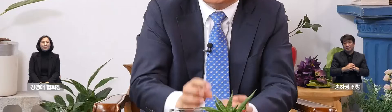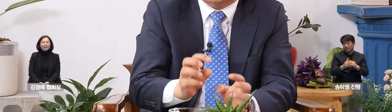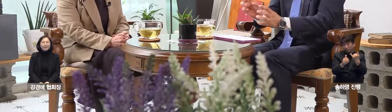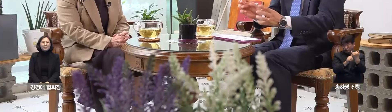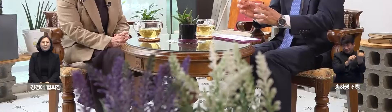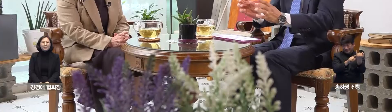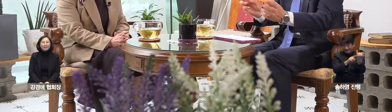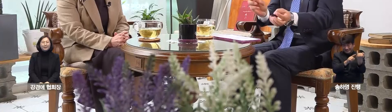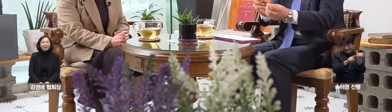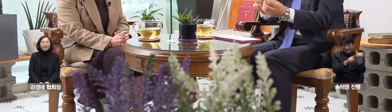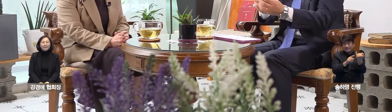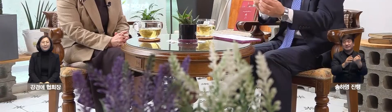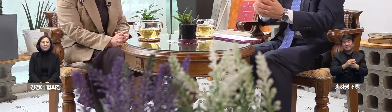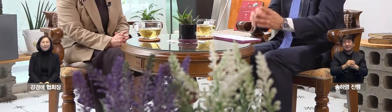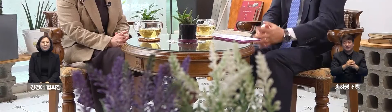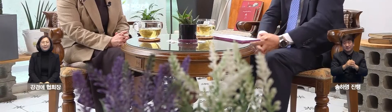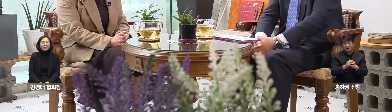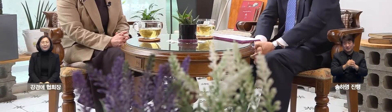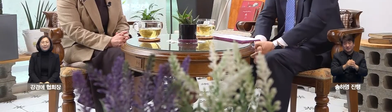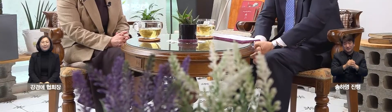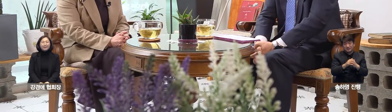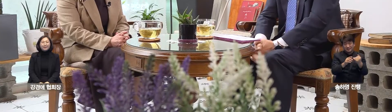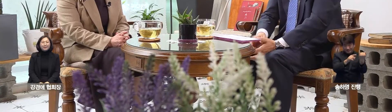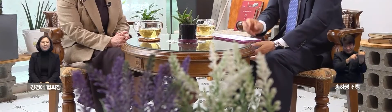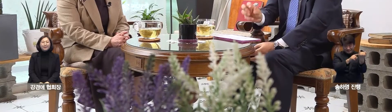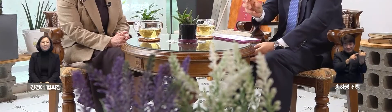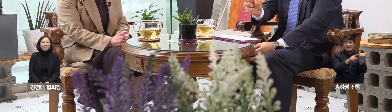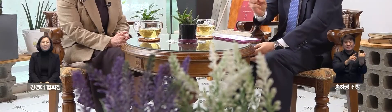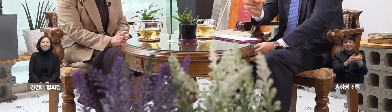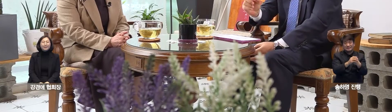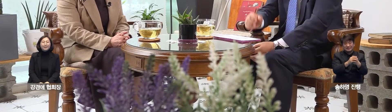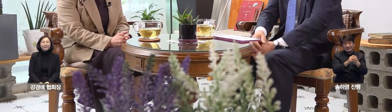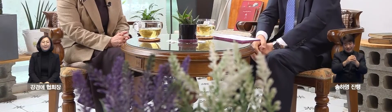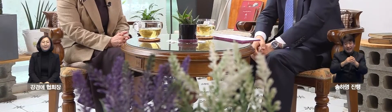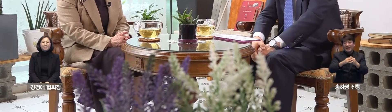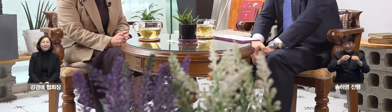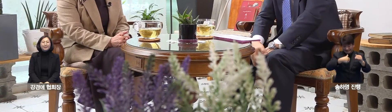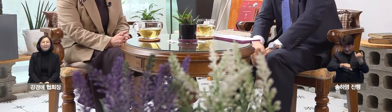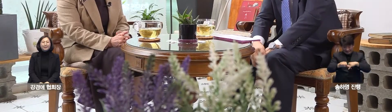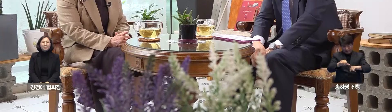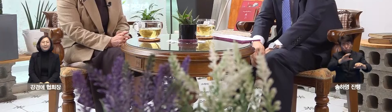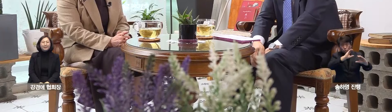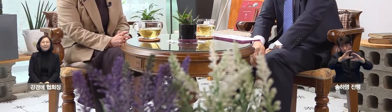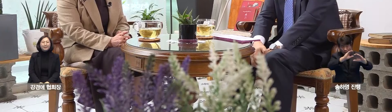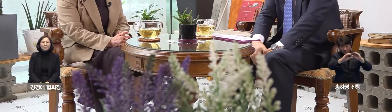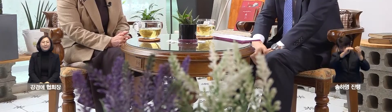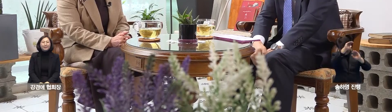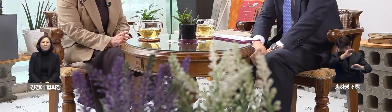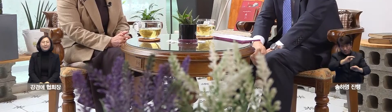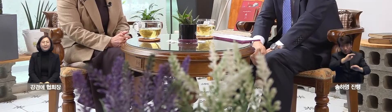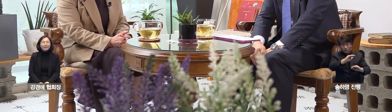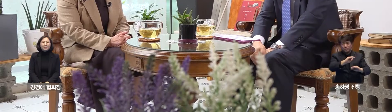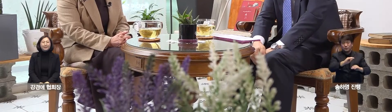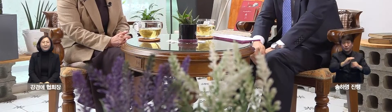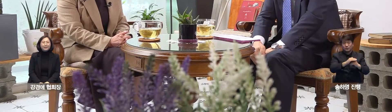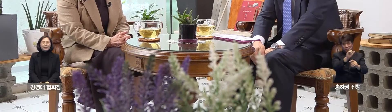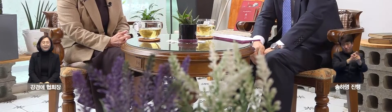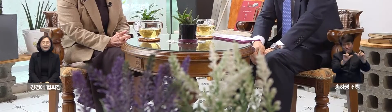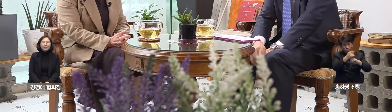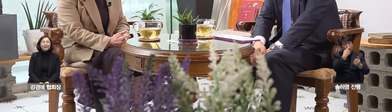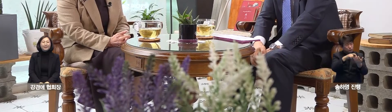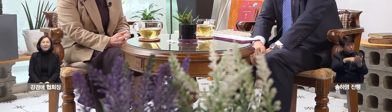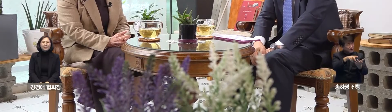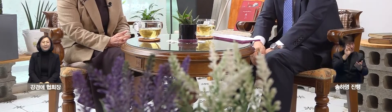부인들이 아내들이 여성들이 교육 그 자녀들하고 소통하며 그런 얘기를 하는 거는 굉장히 훨씬 더